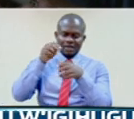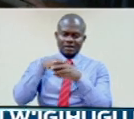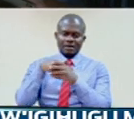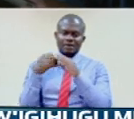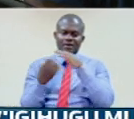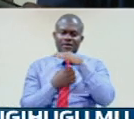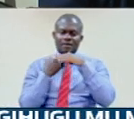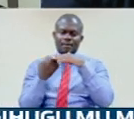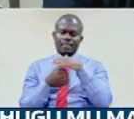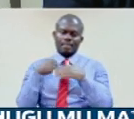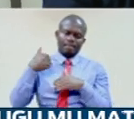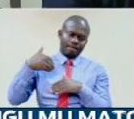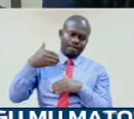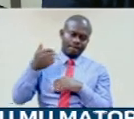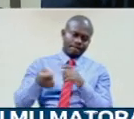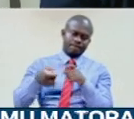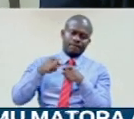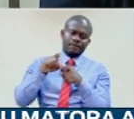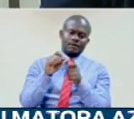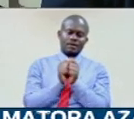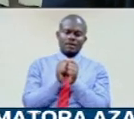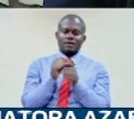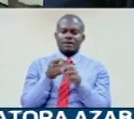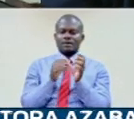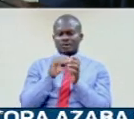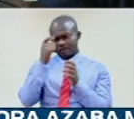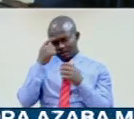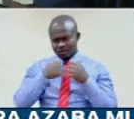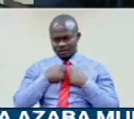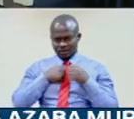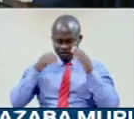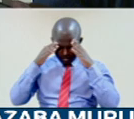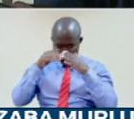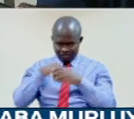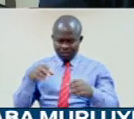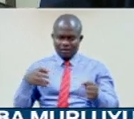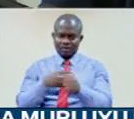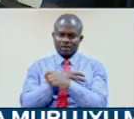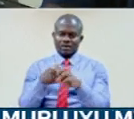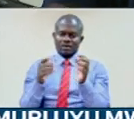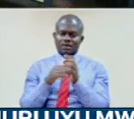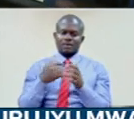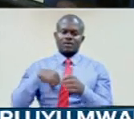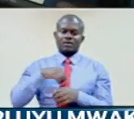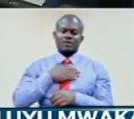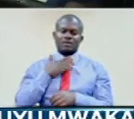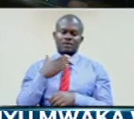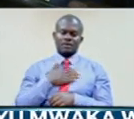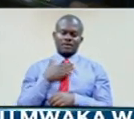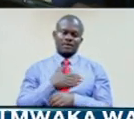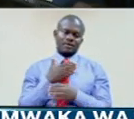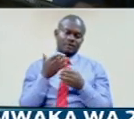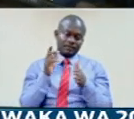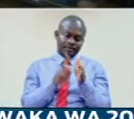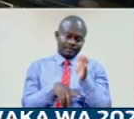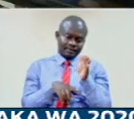ibidukikije igenda yiyongera. Leta y'u Rwanda yabishyizemo imbaraga. Ikindi kandi twishimira nuko